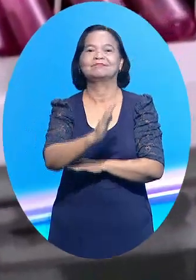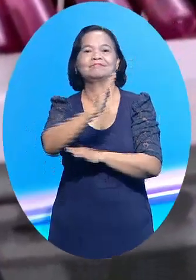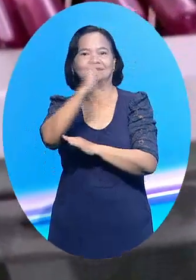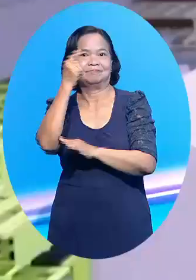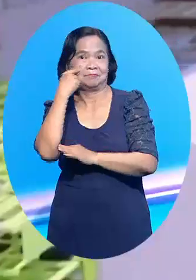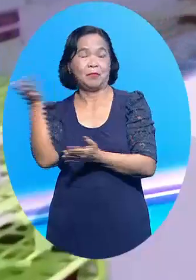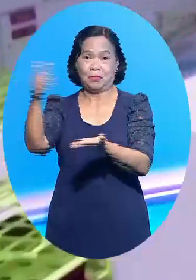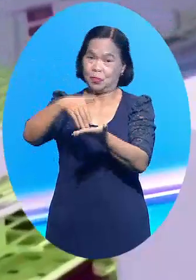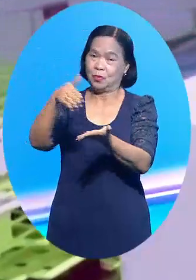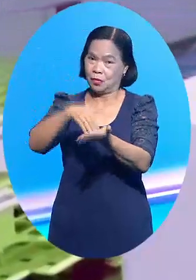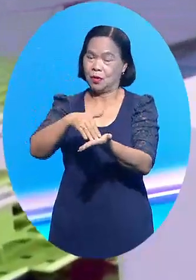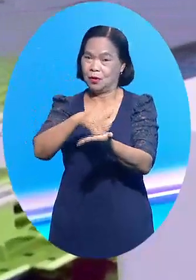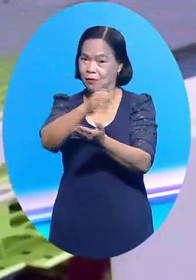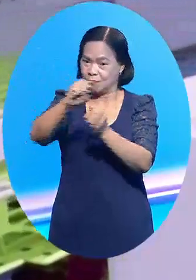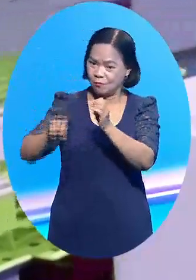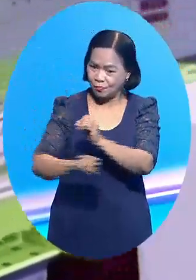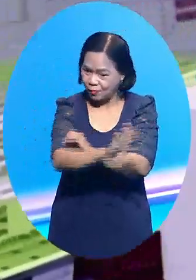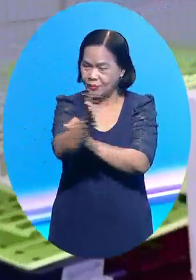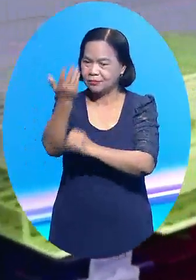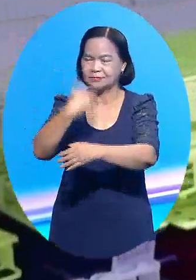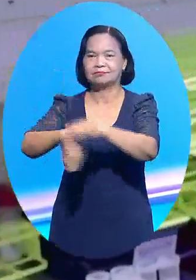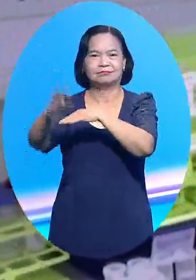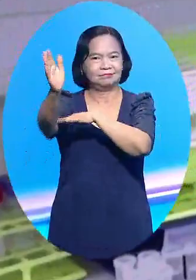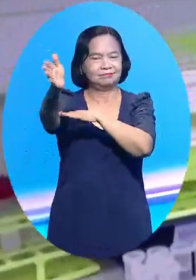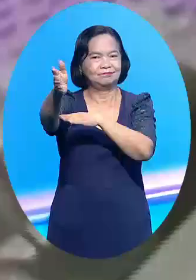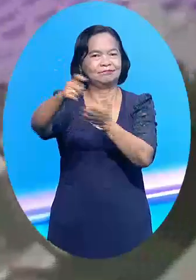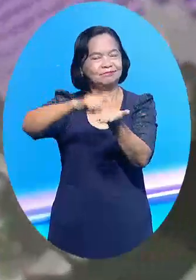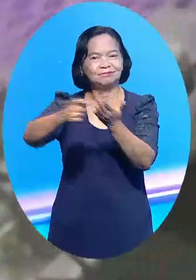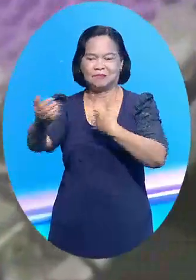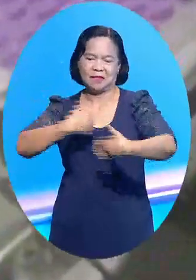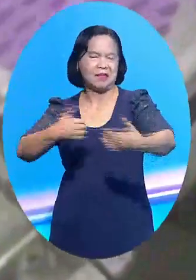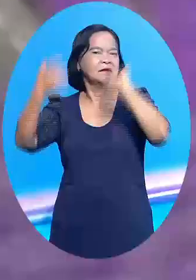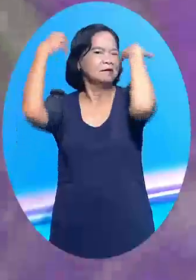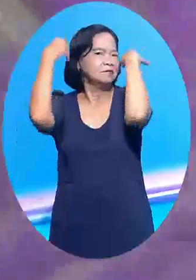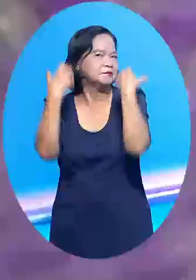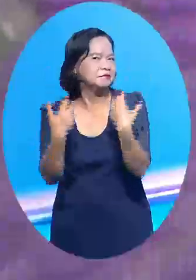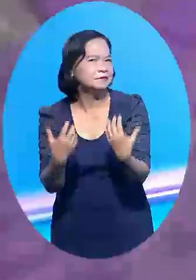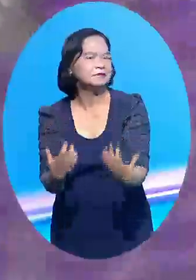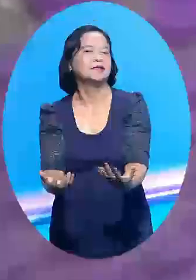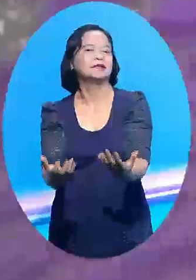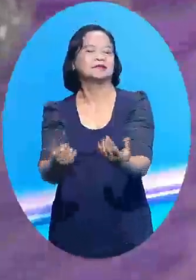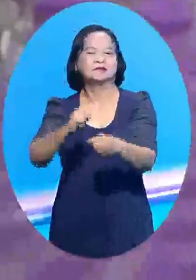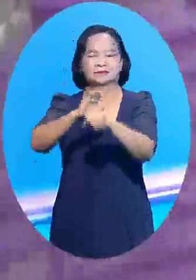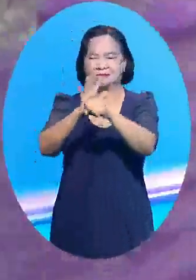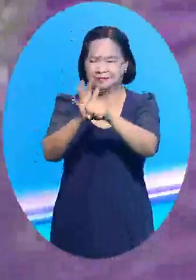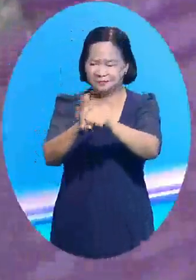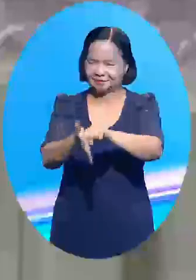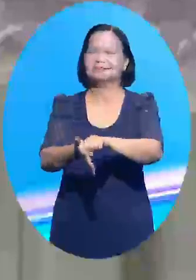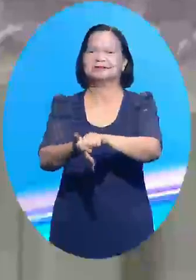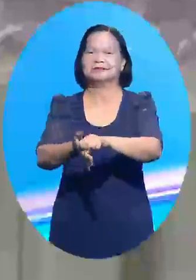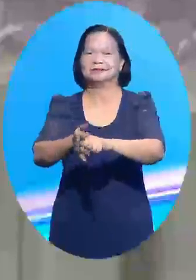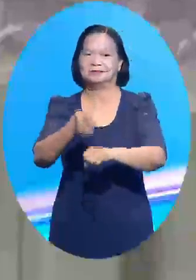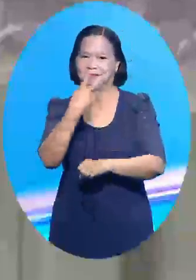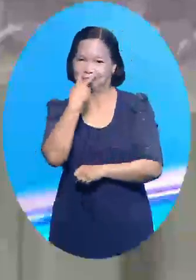có thể xuất hiện thêm nhiều biến thể trong tương lai Mỹ là quốc gia bị ảnh hưởng nặng nề nhất về nhân mạng do đại dịch covid-19 theo